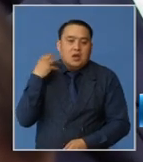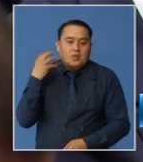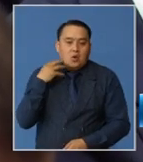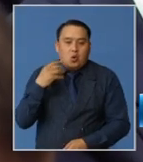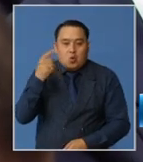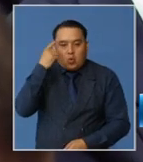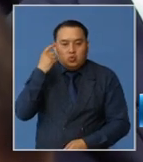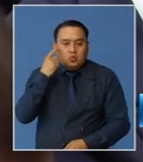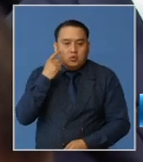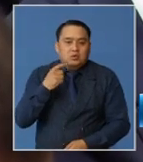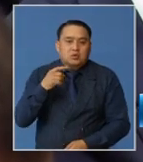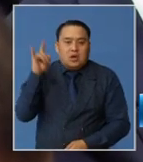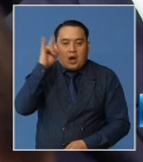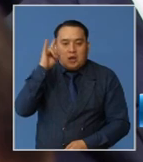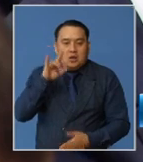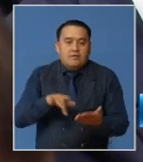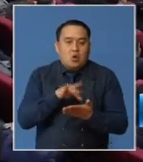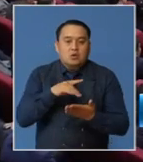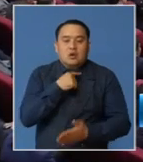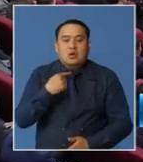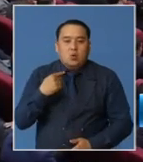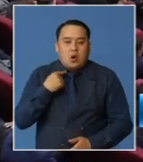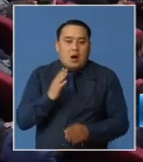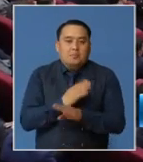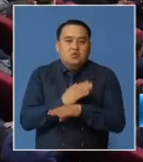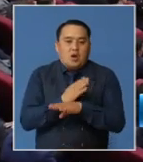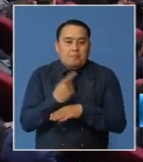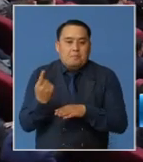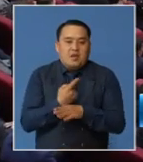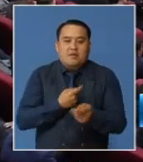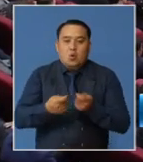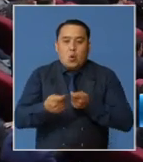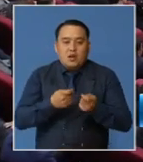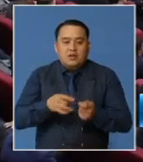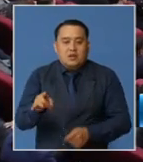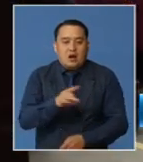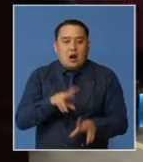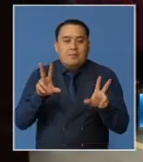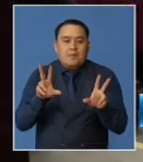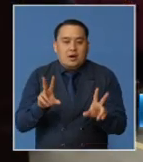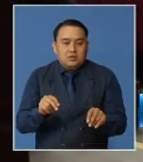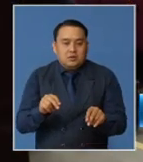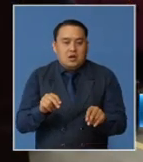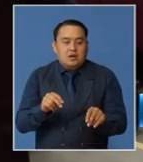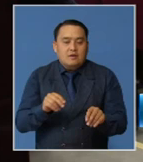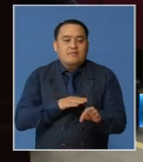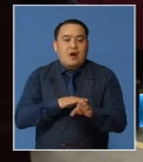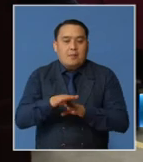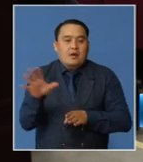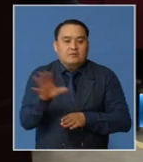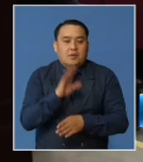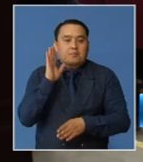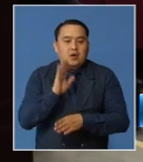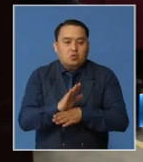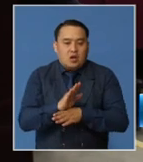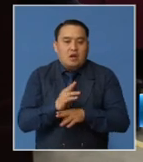Коксузский, Сарканский районы, а также города Талдыкурган и Капчагай. Первые руководители регионов пообещали Аманды Кубаталову выполнить все